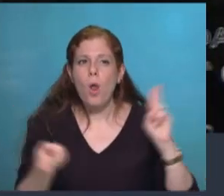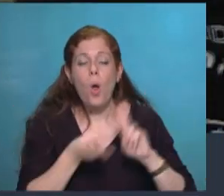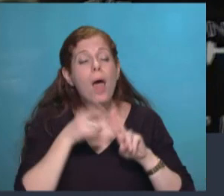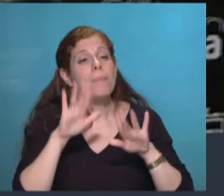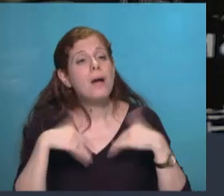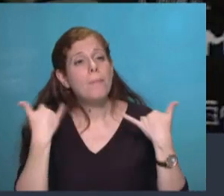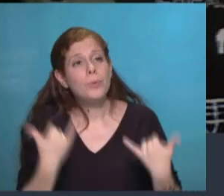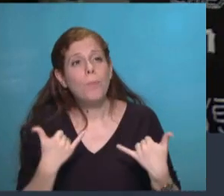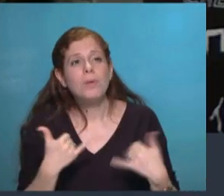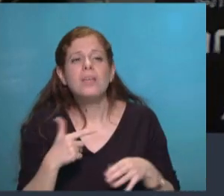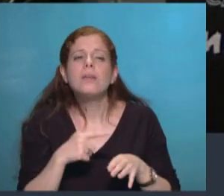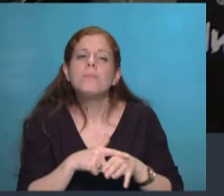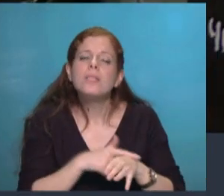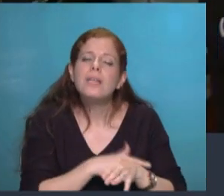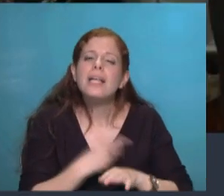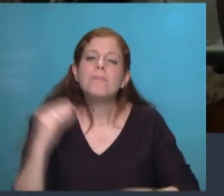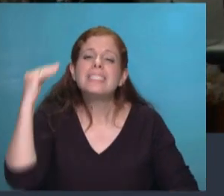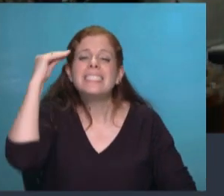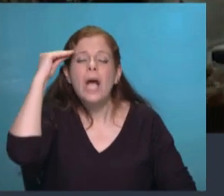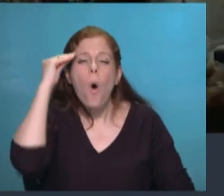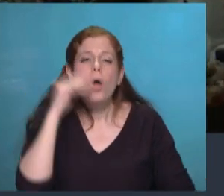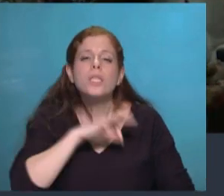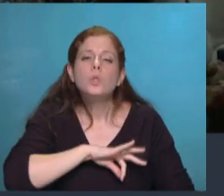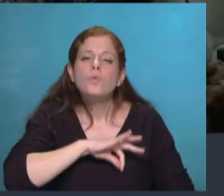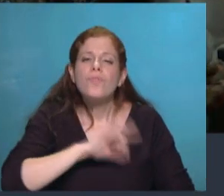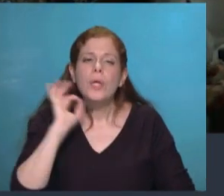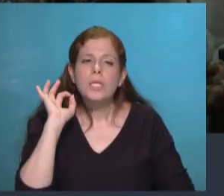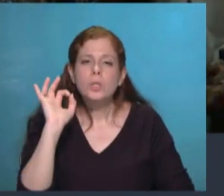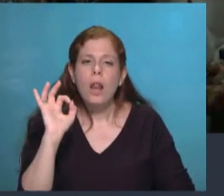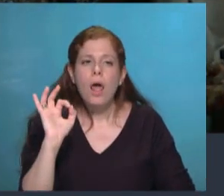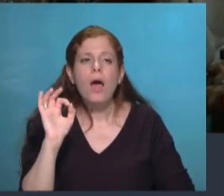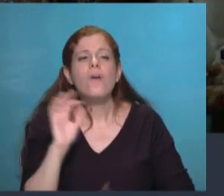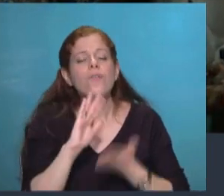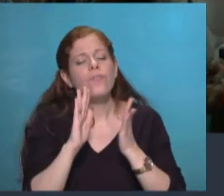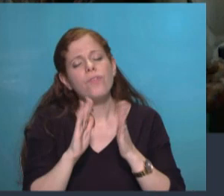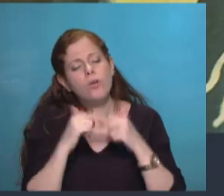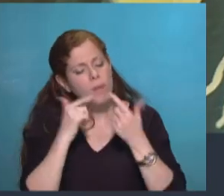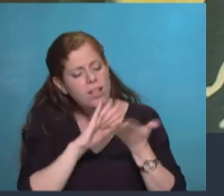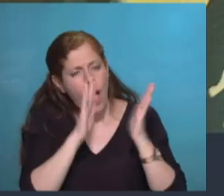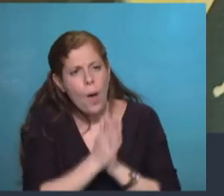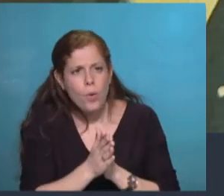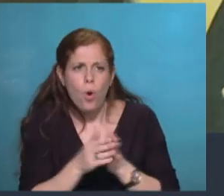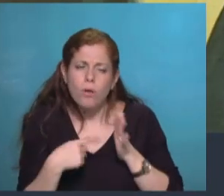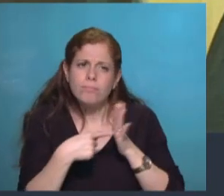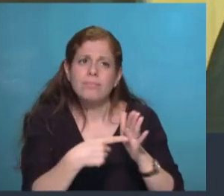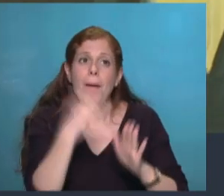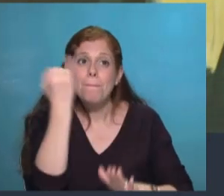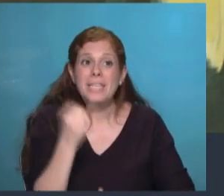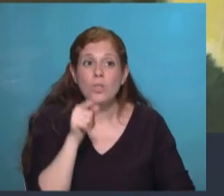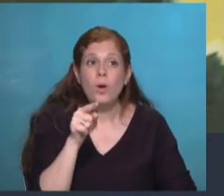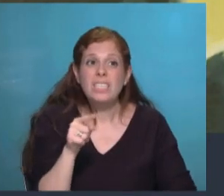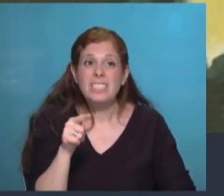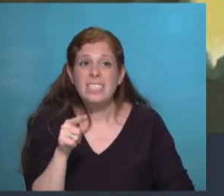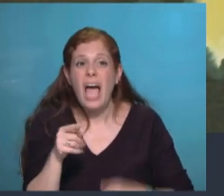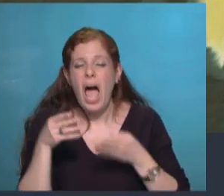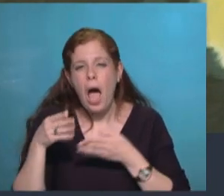היא מתעסקת רבות בזיכרון הסובייטי שלה, והיא מניחה את הכל על השולחן. בציור הזה, המזרחי,